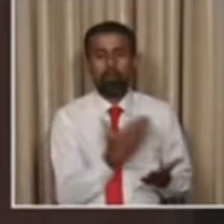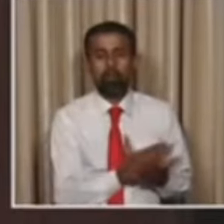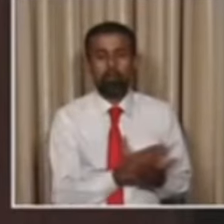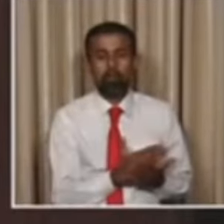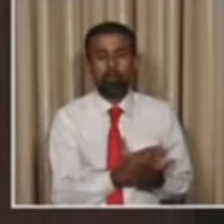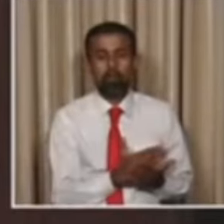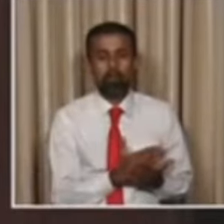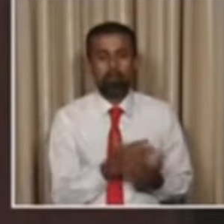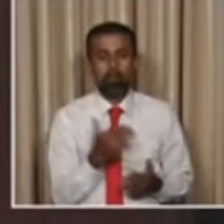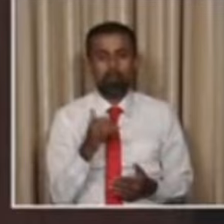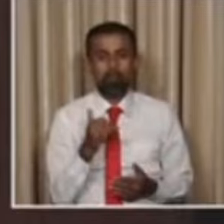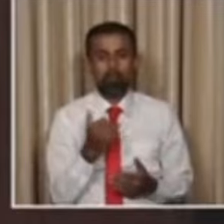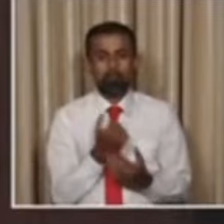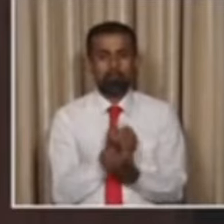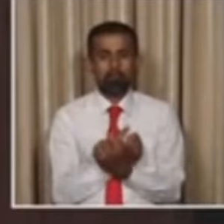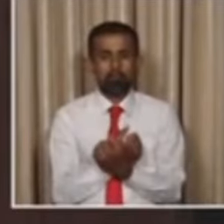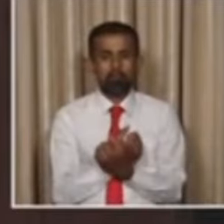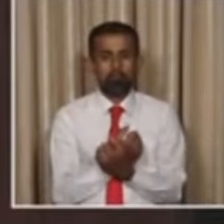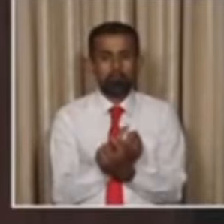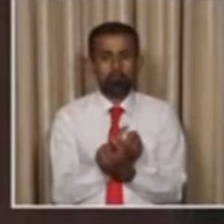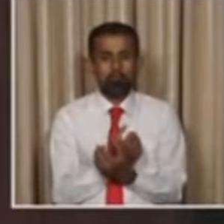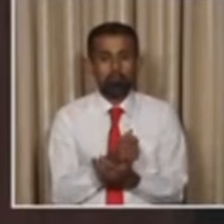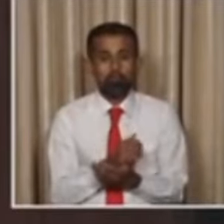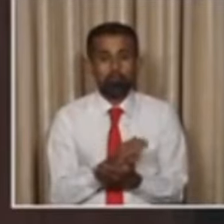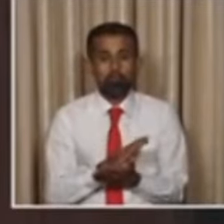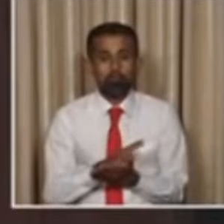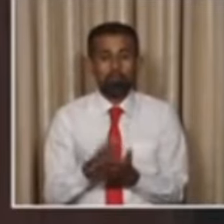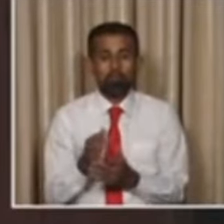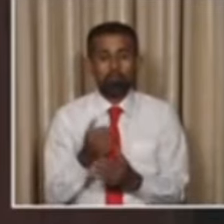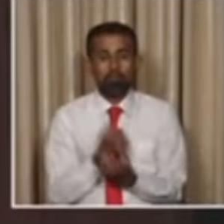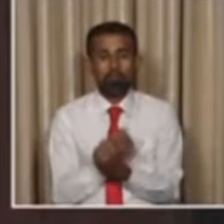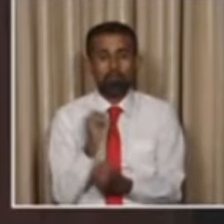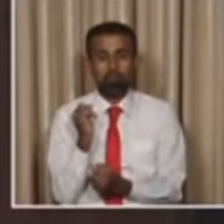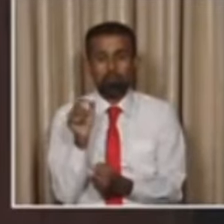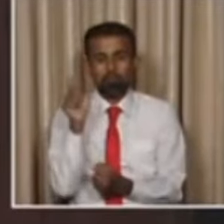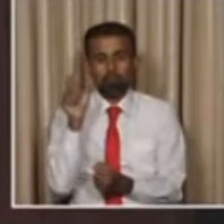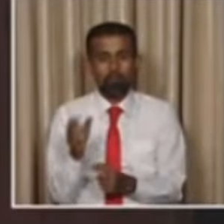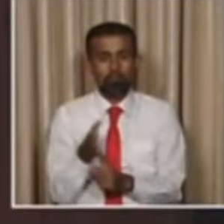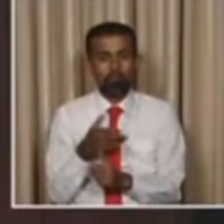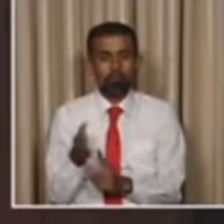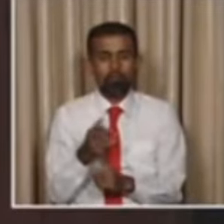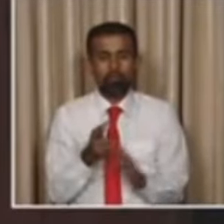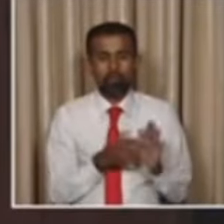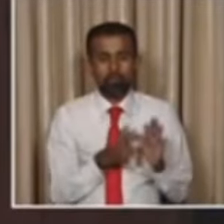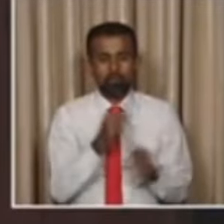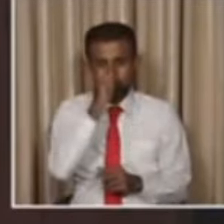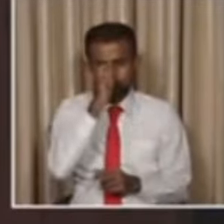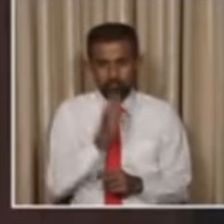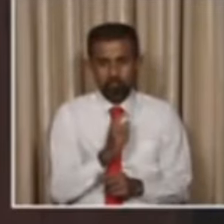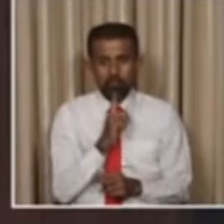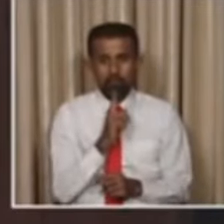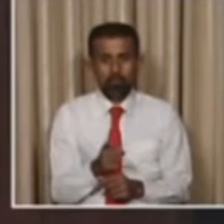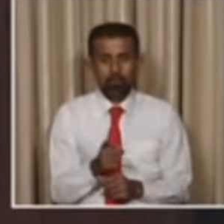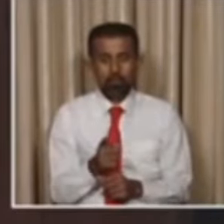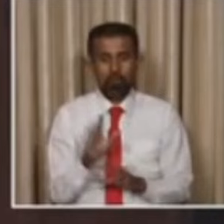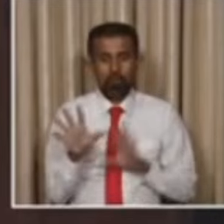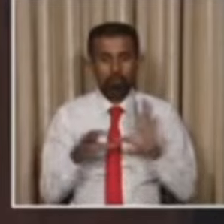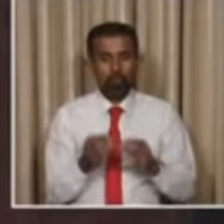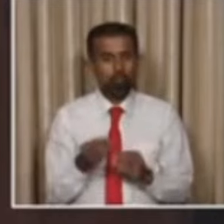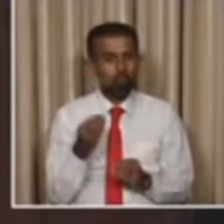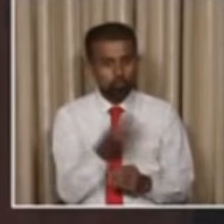අර සමහර අපේ පොලිස් දැන් මේ හොදන්න හදනවා. ඒක අපේ පොලිස් නිලධාරි මහත්තයෙක් ගැන. නිලන්ත ජයවර්ධන මහත්මයා ගැන කියන එතුමා තොරතුරු දුන්නා